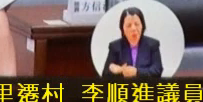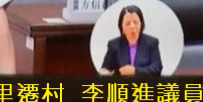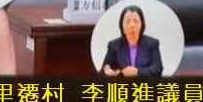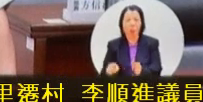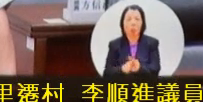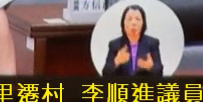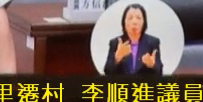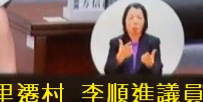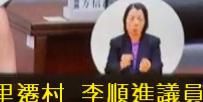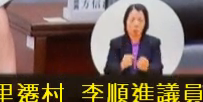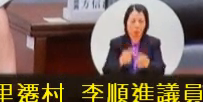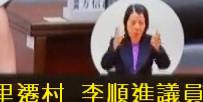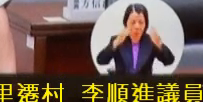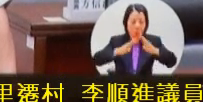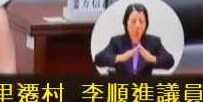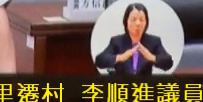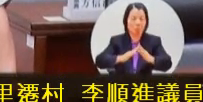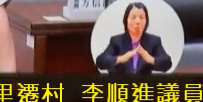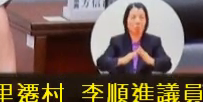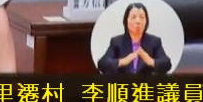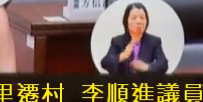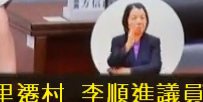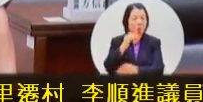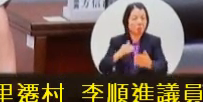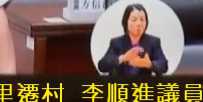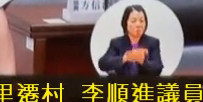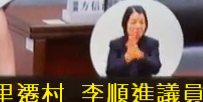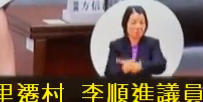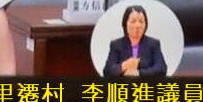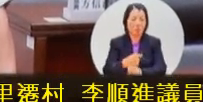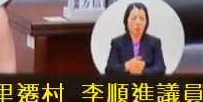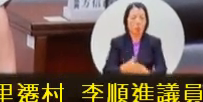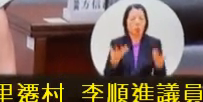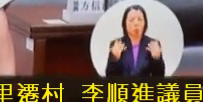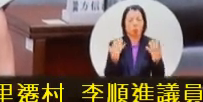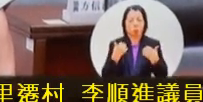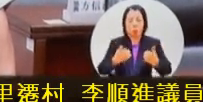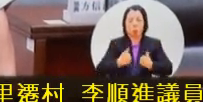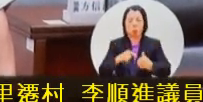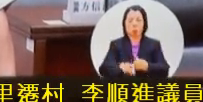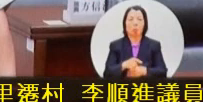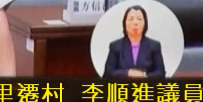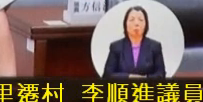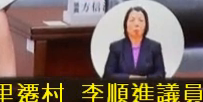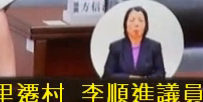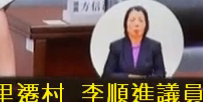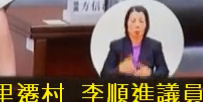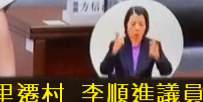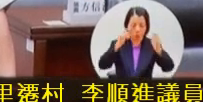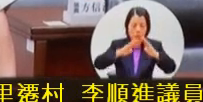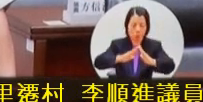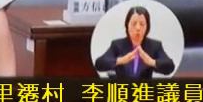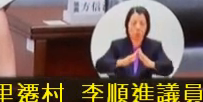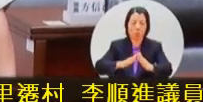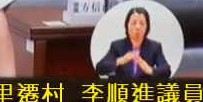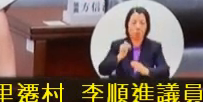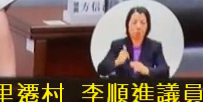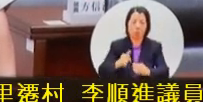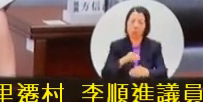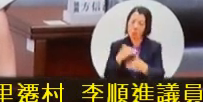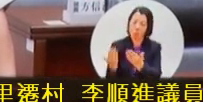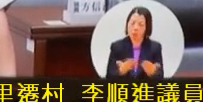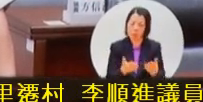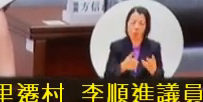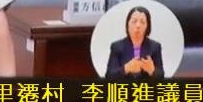亲并属住了。以前我们的前任的市长在地方都受欢迎，一个红毛港迁村案之后，到了地